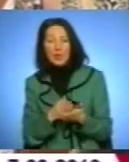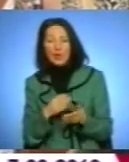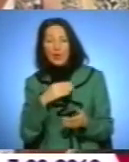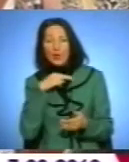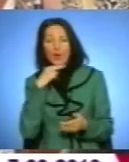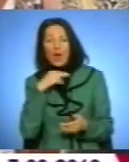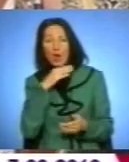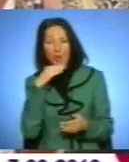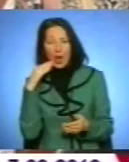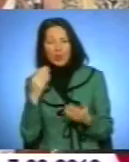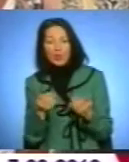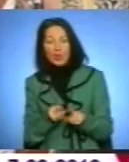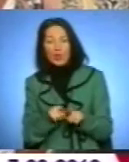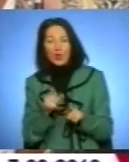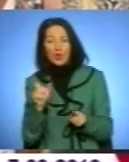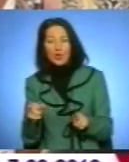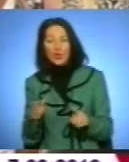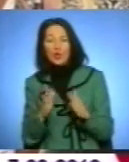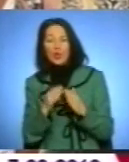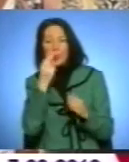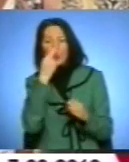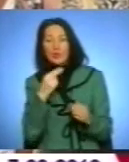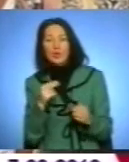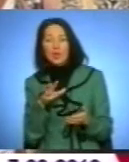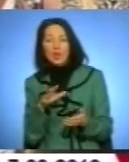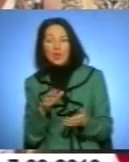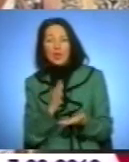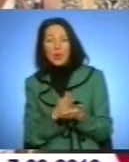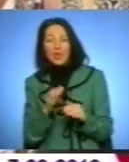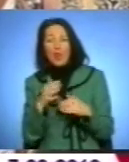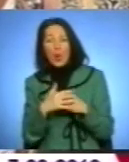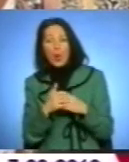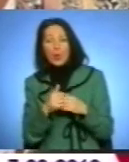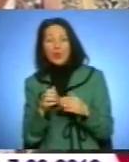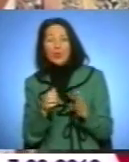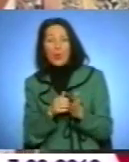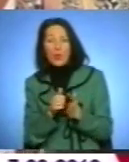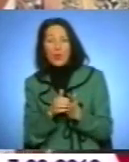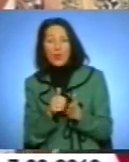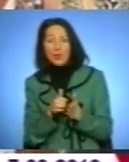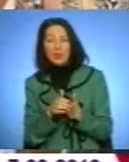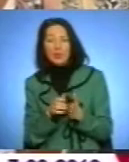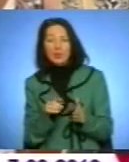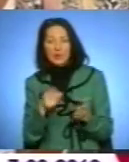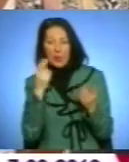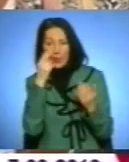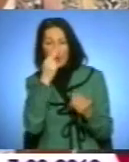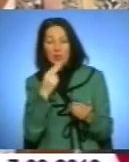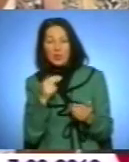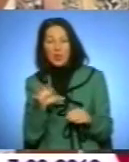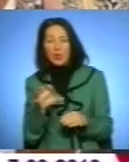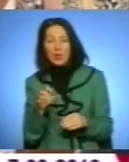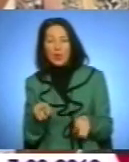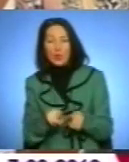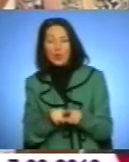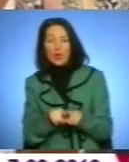як людина вдома привикла тримати якогось котика, песика, і вони вже так привикли мати, і так. Ми вже їм тут даємо таку можливість,